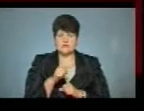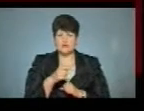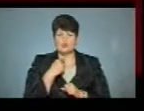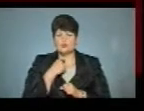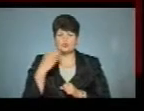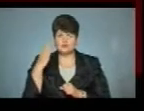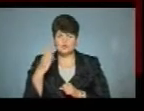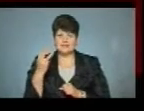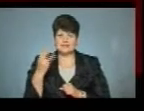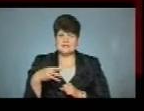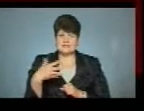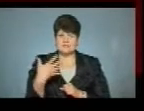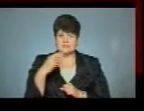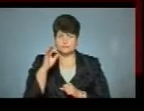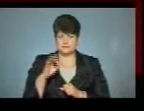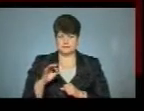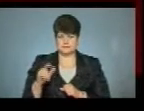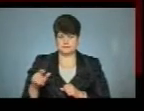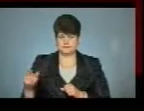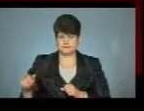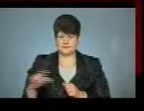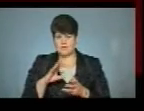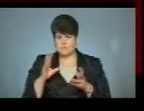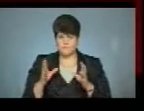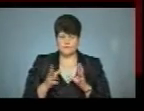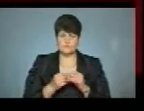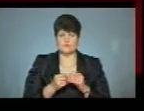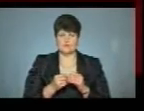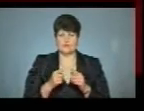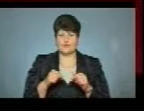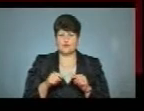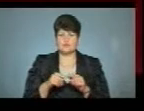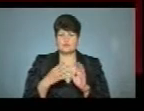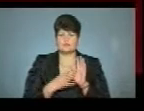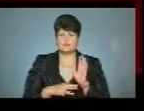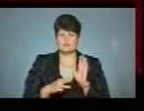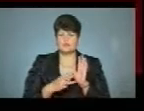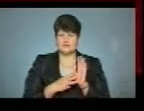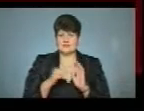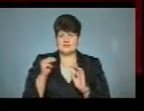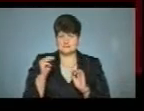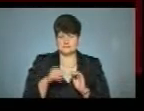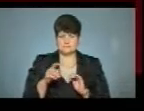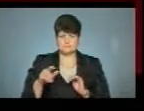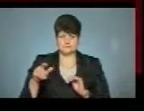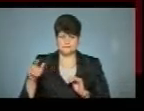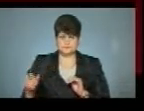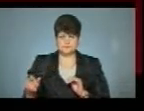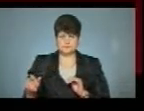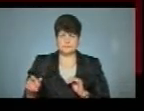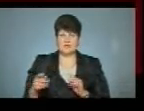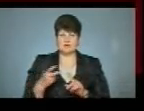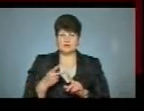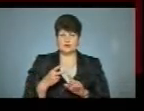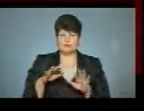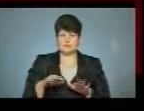проголосували майже 35% виборців. Всього в окрузі проголосували 98 133 особи. На другому місці –